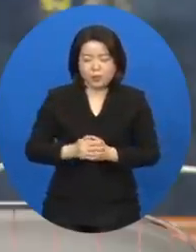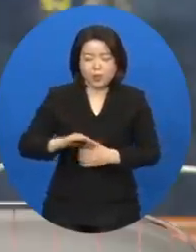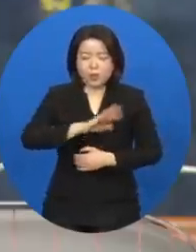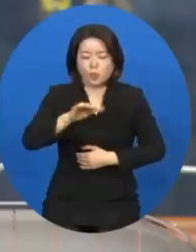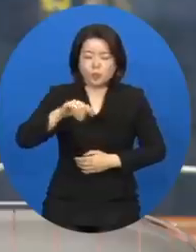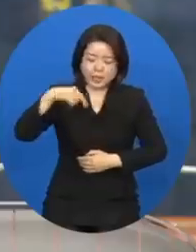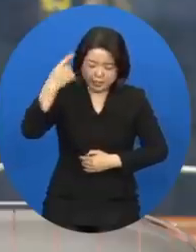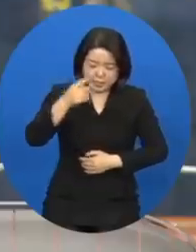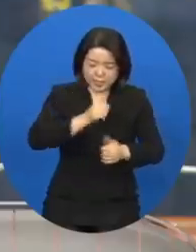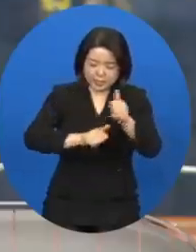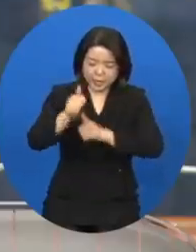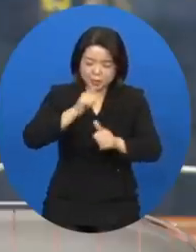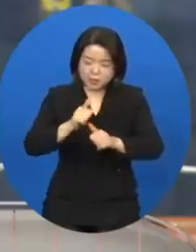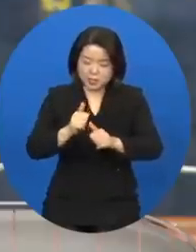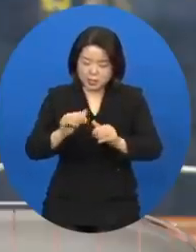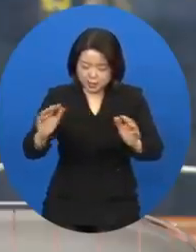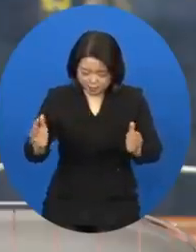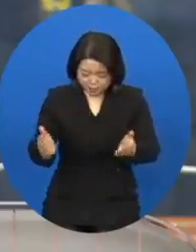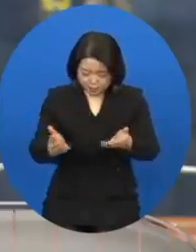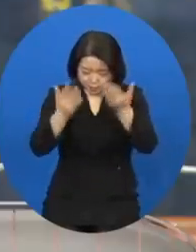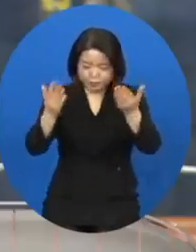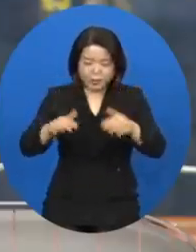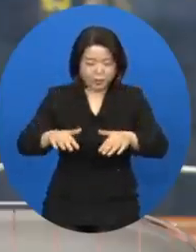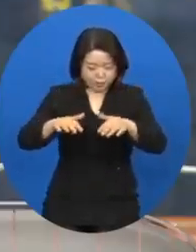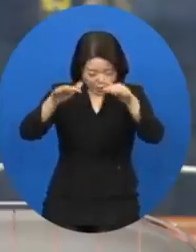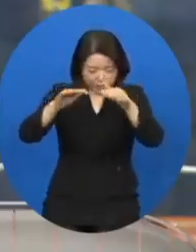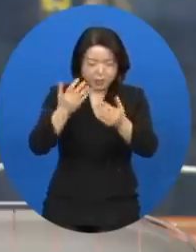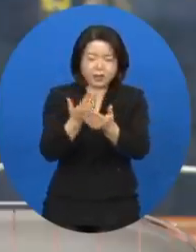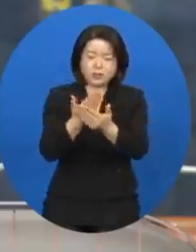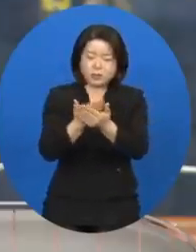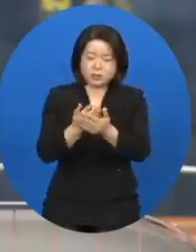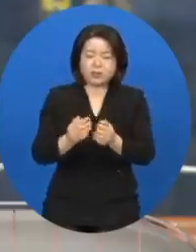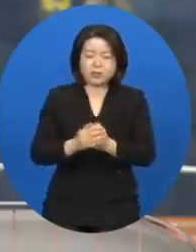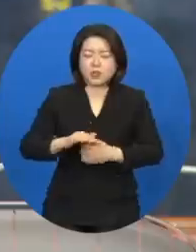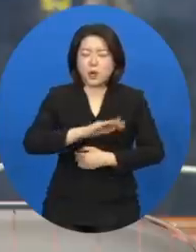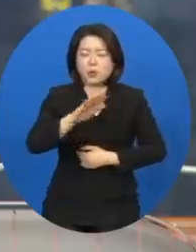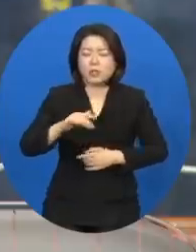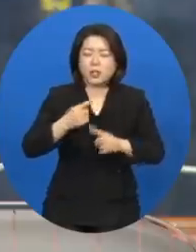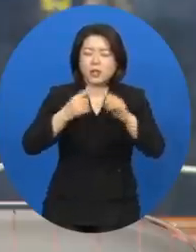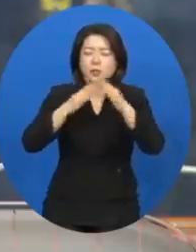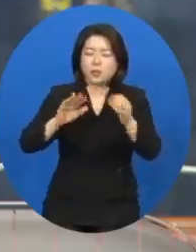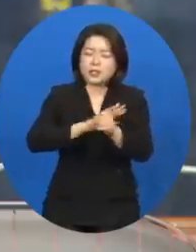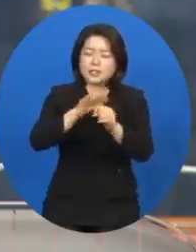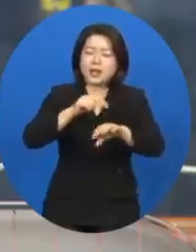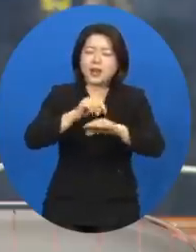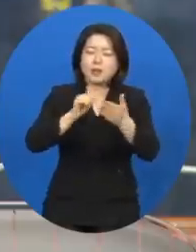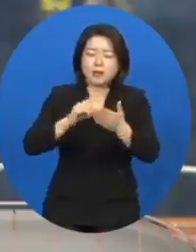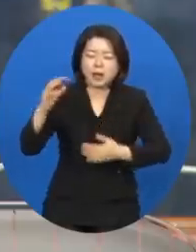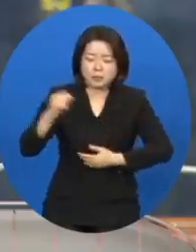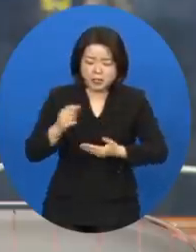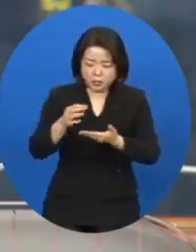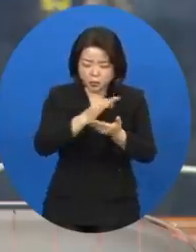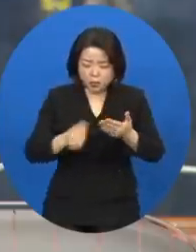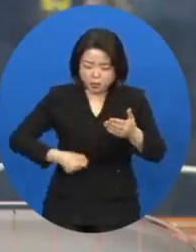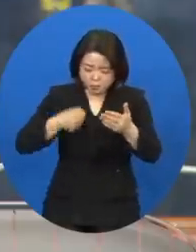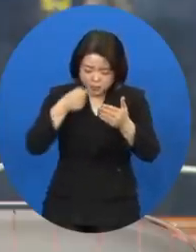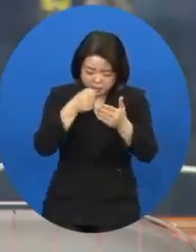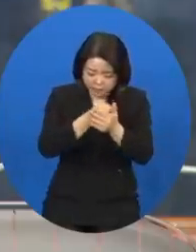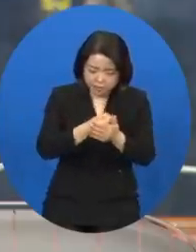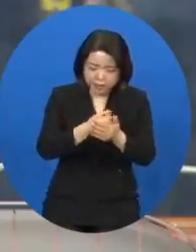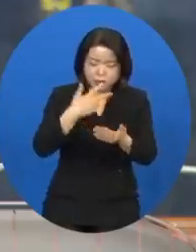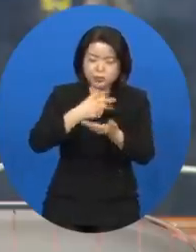세대가 일어나게 하옵소서. 오늘도 저희들이 교회를 사랑하는 마음으로 헌금을 작정하여 주님께